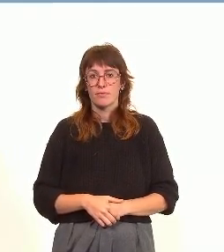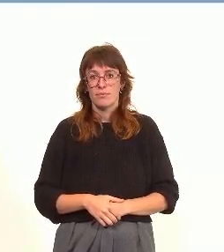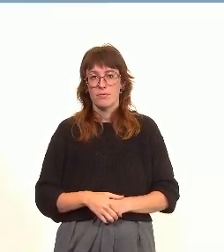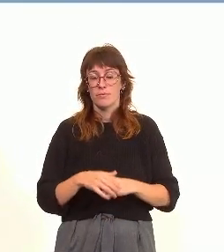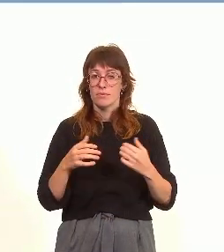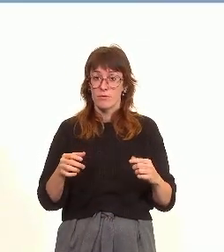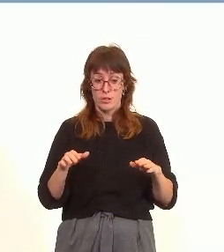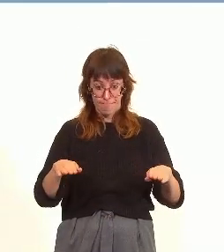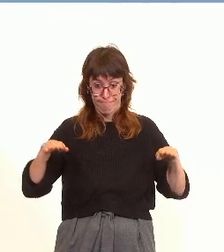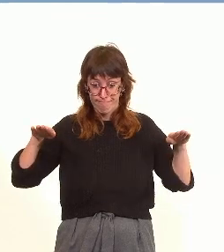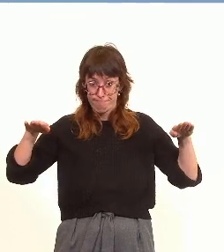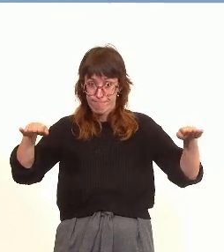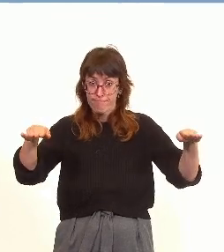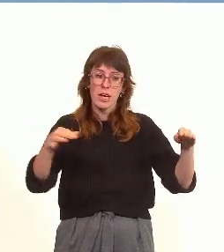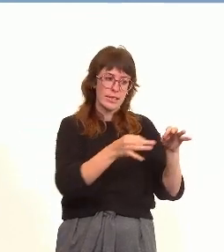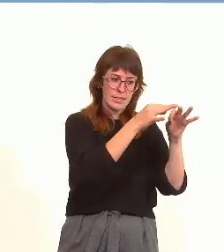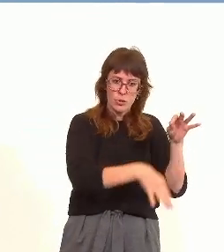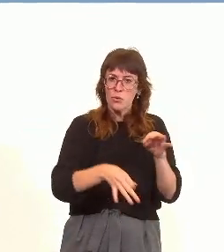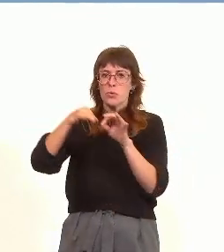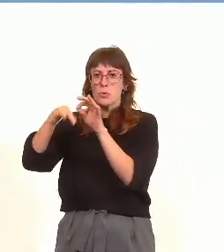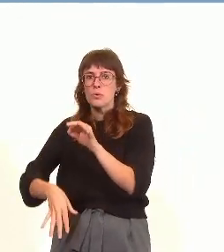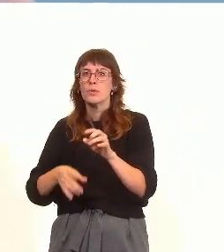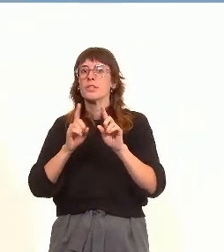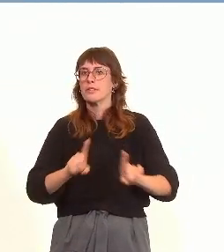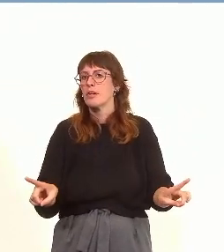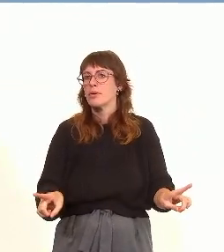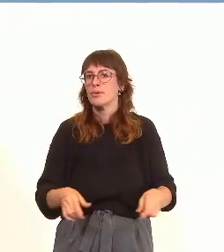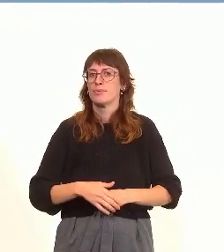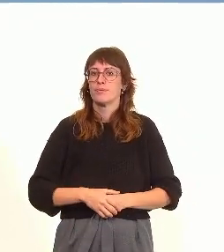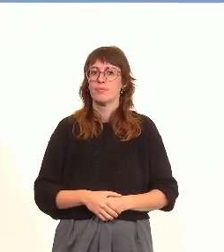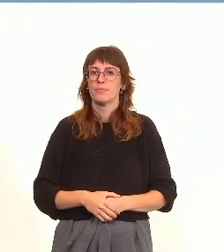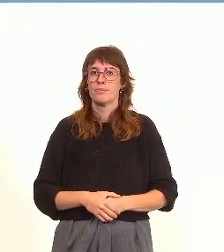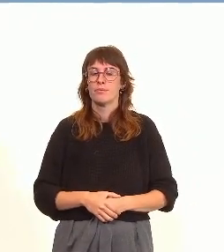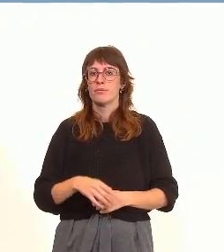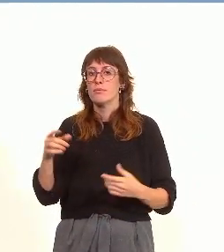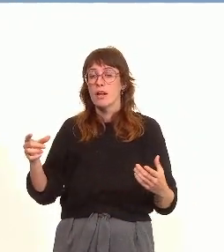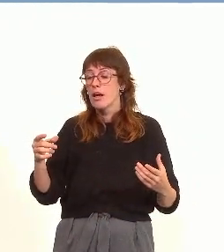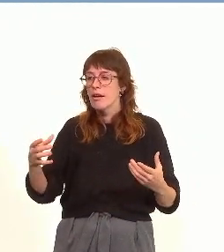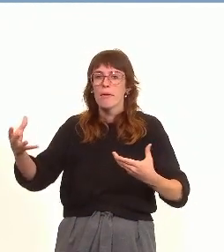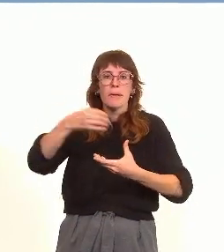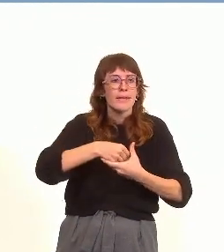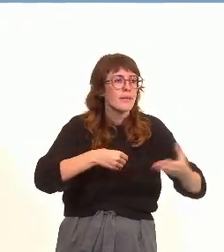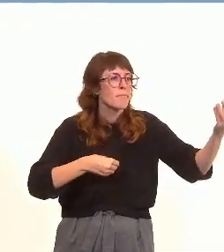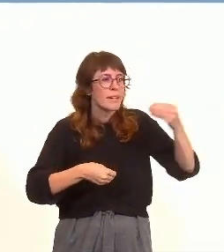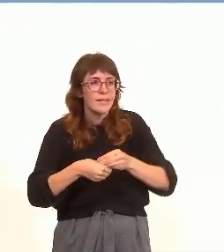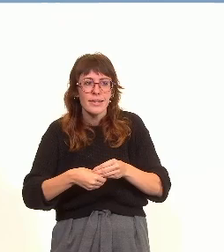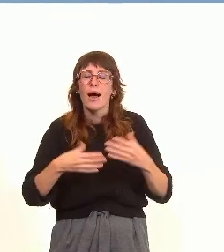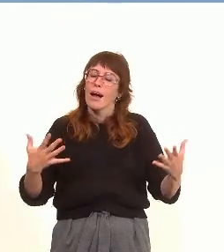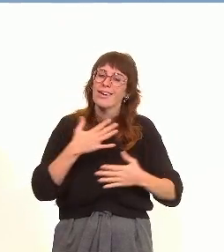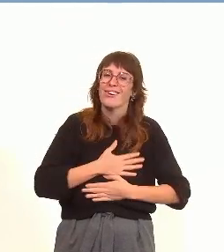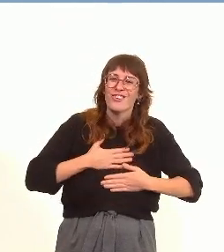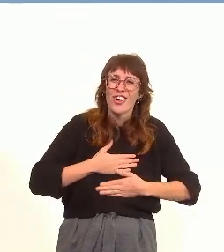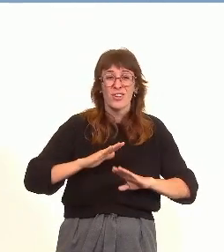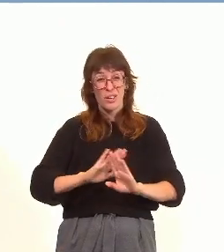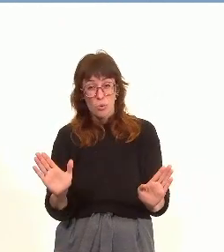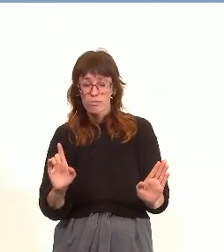solutions. Parce que l'enjeu clair de la participation, c'est pas de participer pour participer. On n'est pas aux Jeux Olympiques où ça suffit. Non, le but